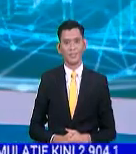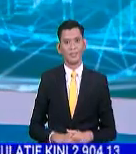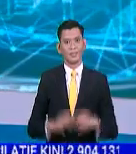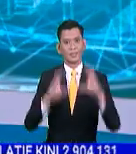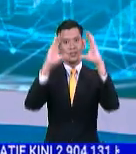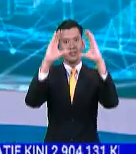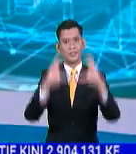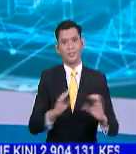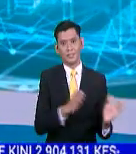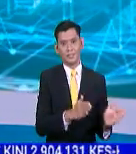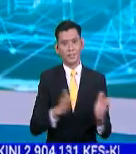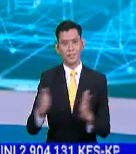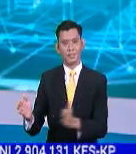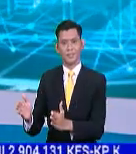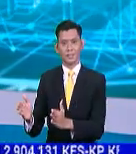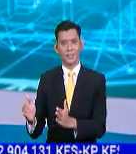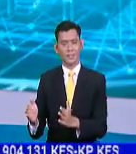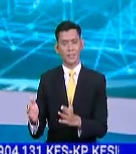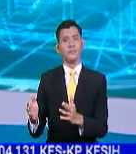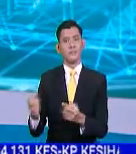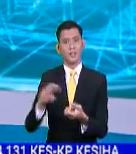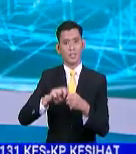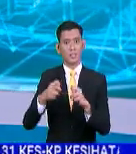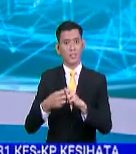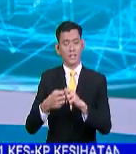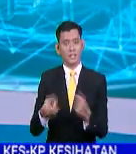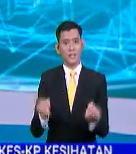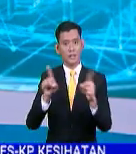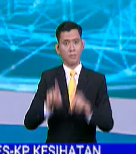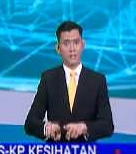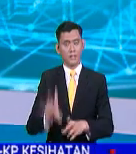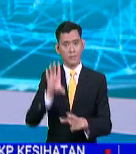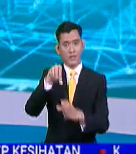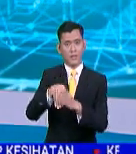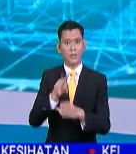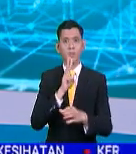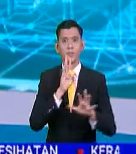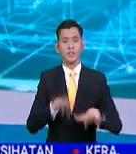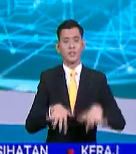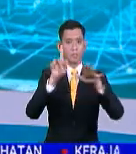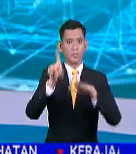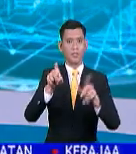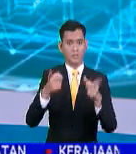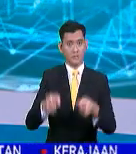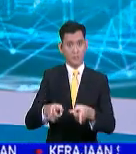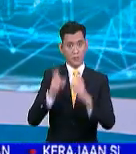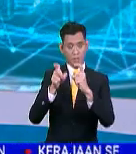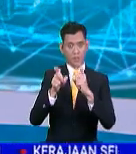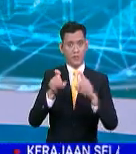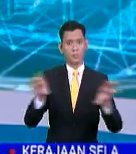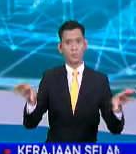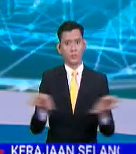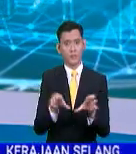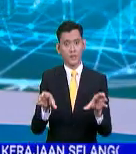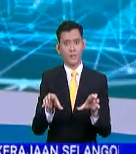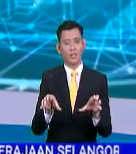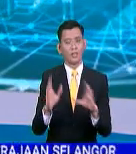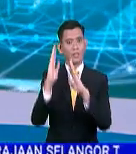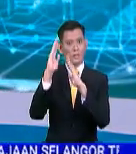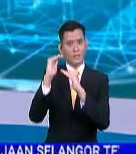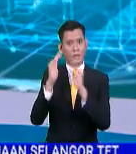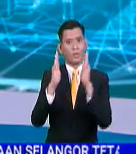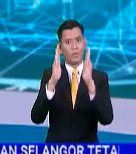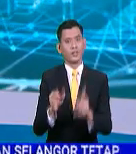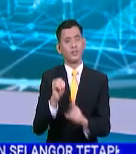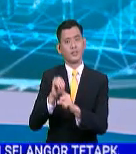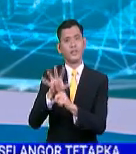Langkah strategik mitigasi bencana termasuk banjir perlu segera dilaksana. Harapan disuarakan penduduk terjejas